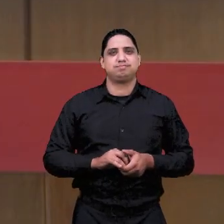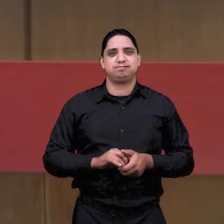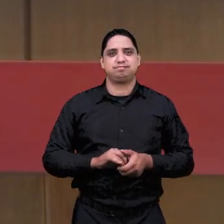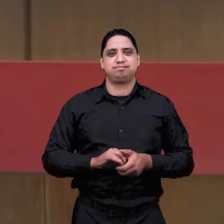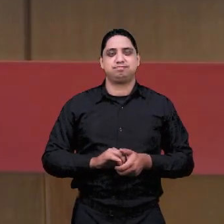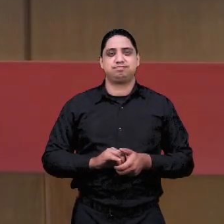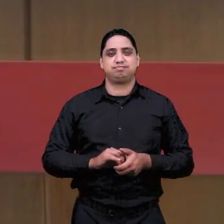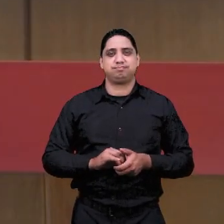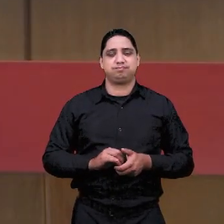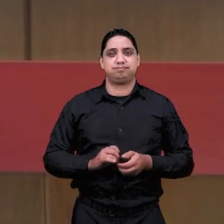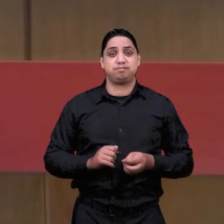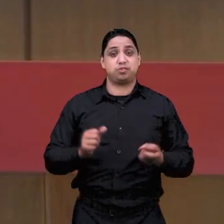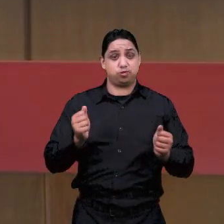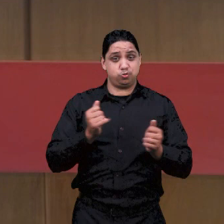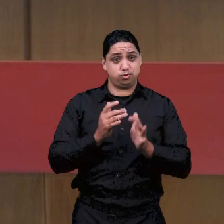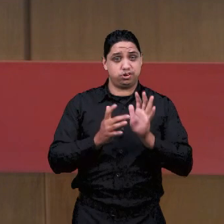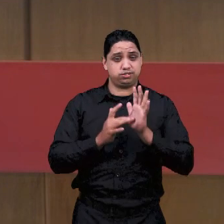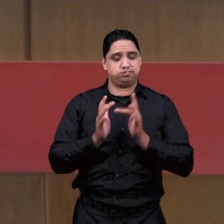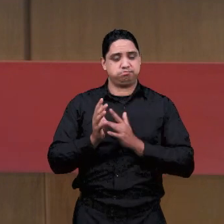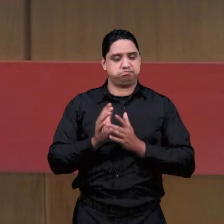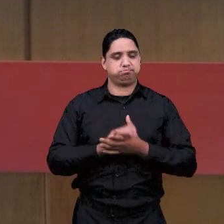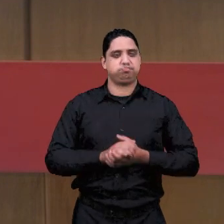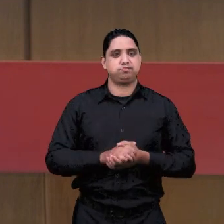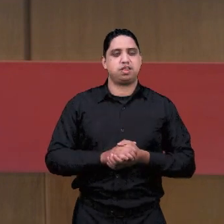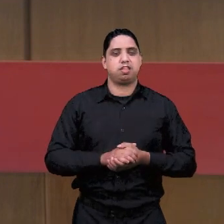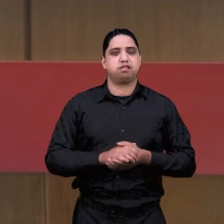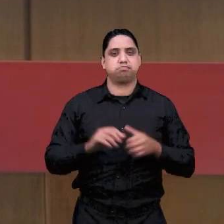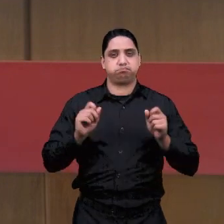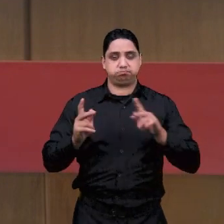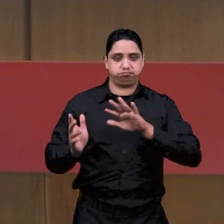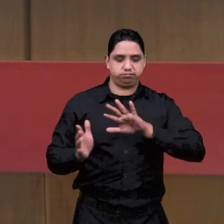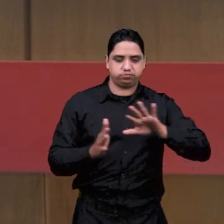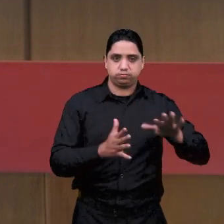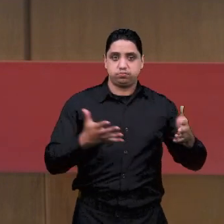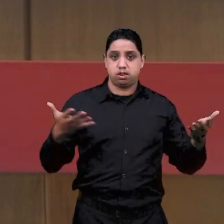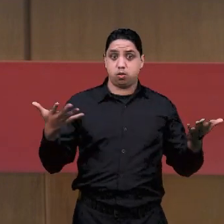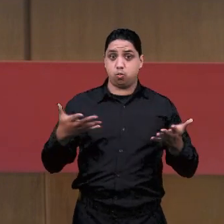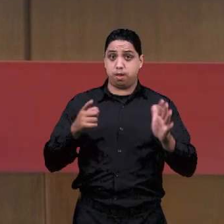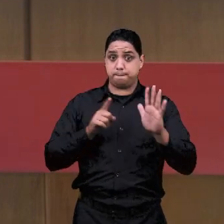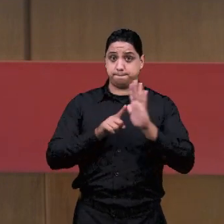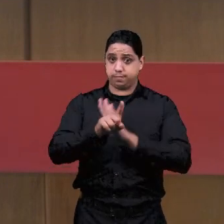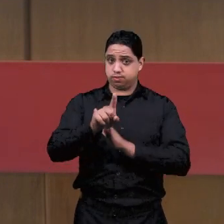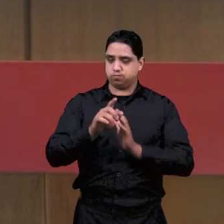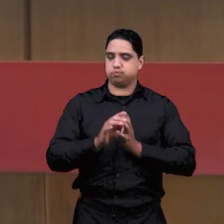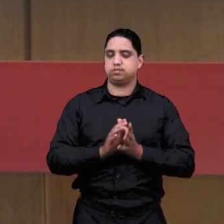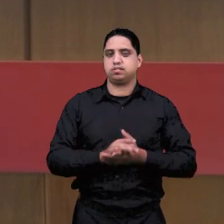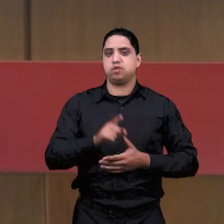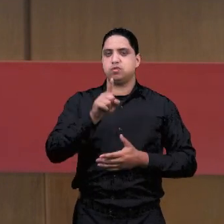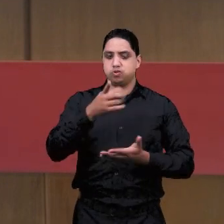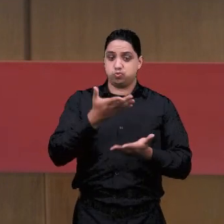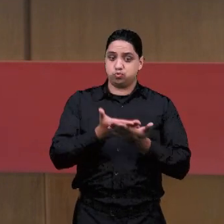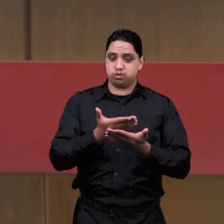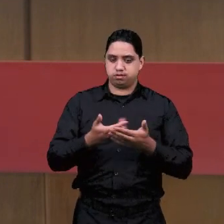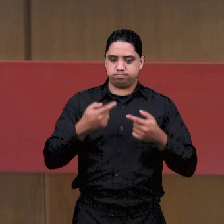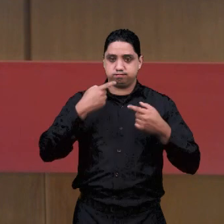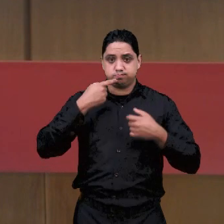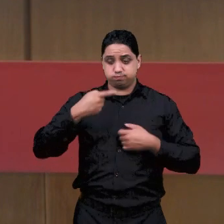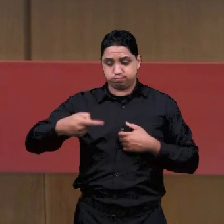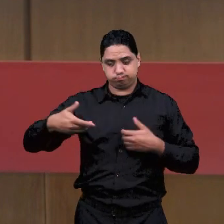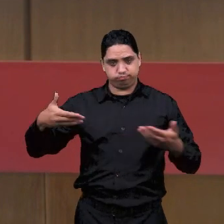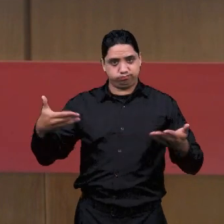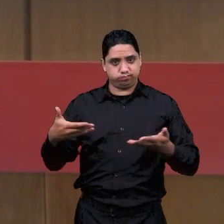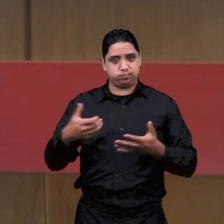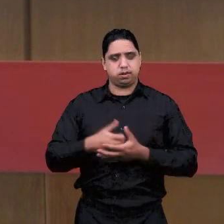Gloire à Jésus. Très bien. Nous allons maintenant passer aux questions que vous allez travailler,